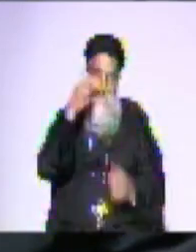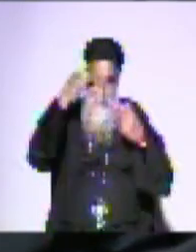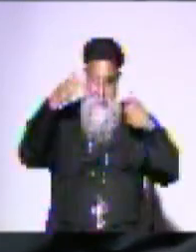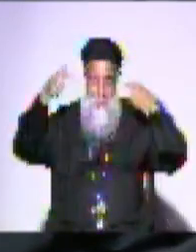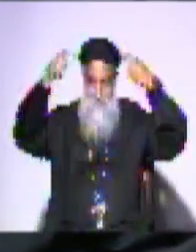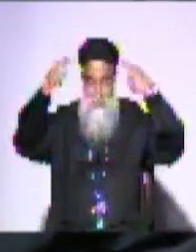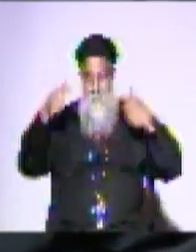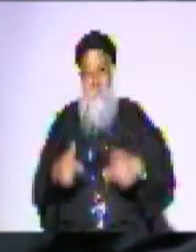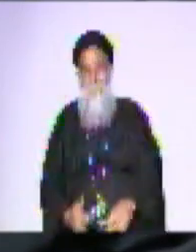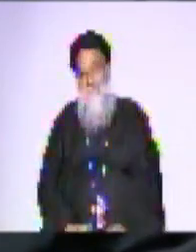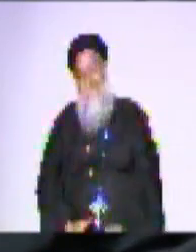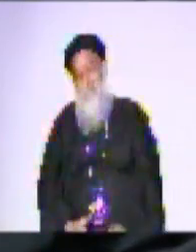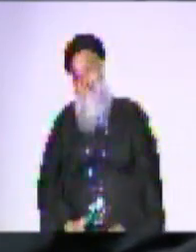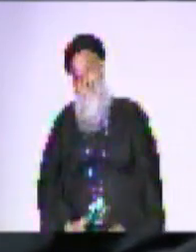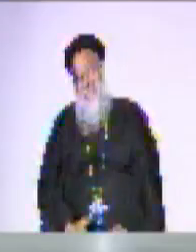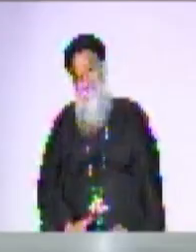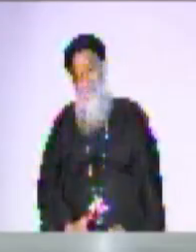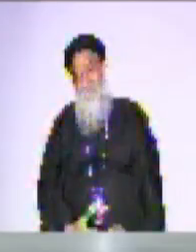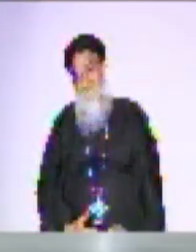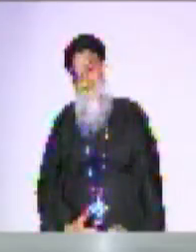الجليل الأنبا بنيامين.